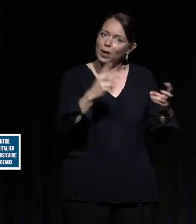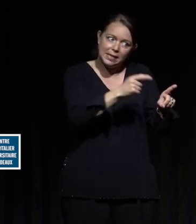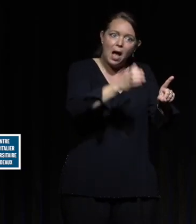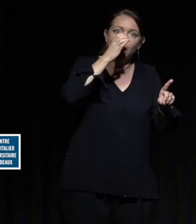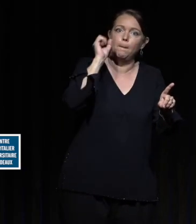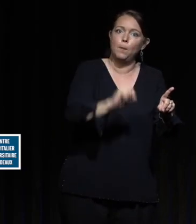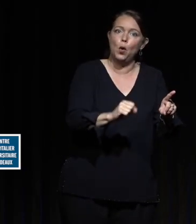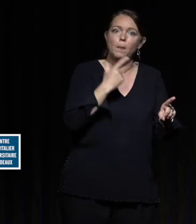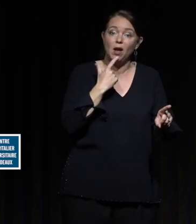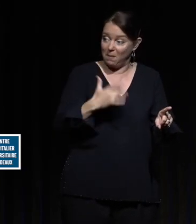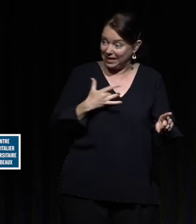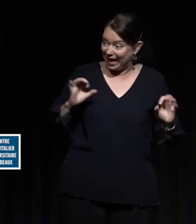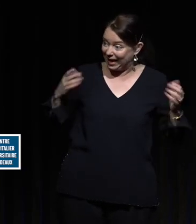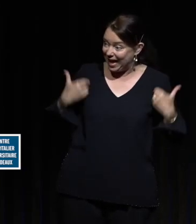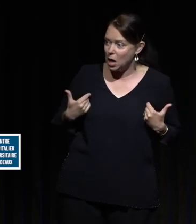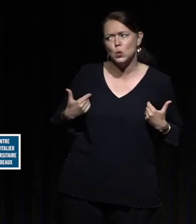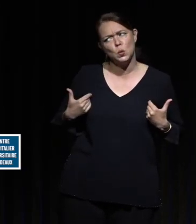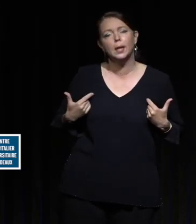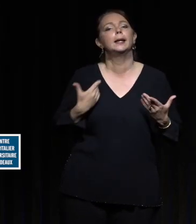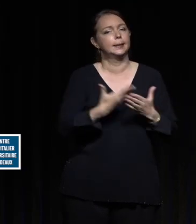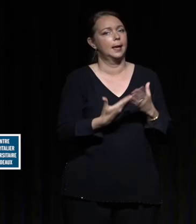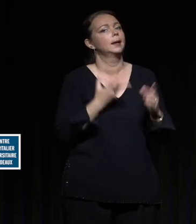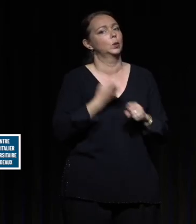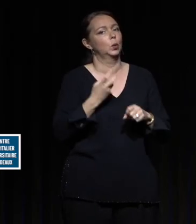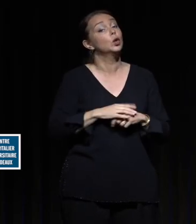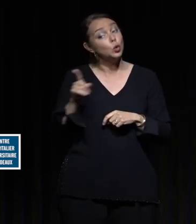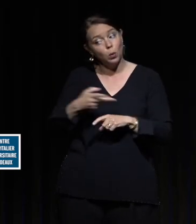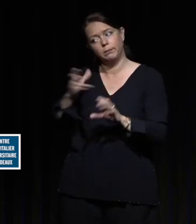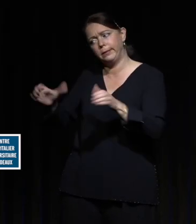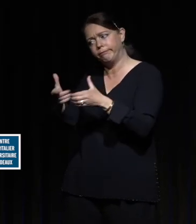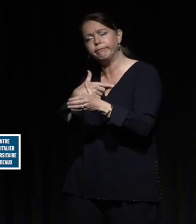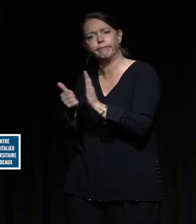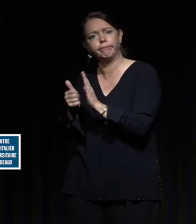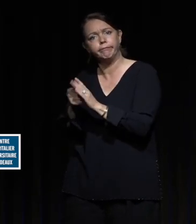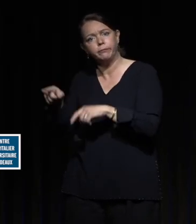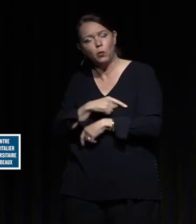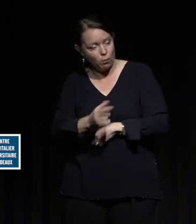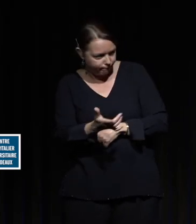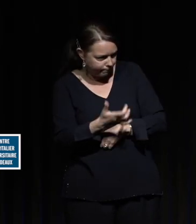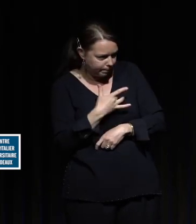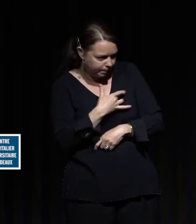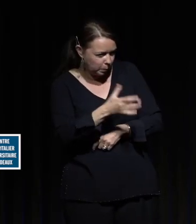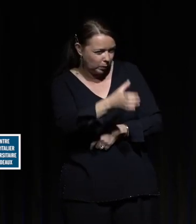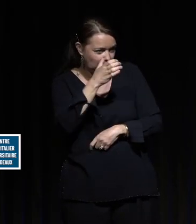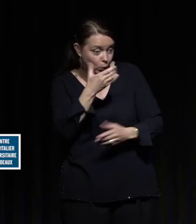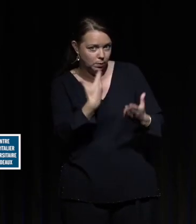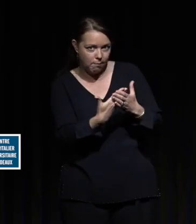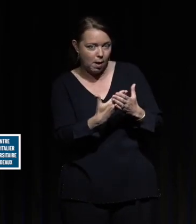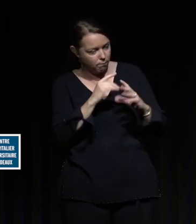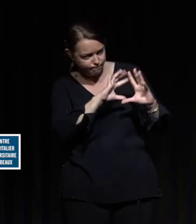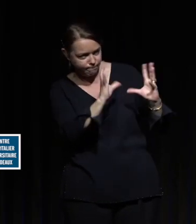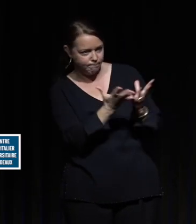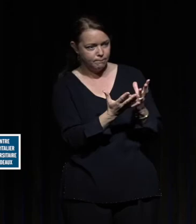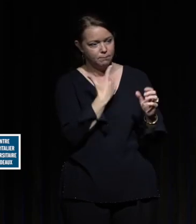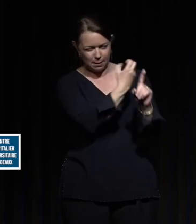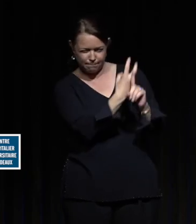a pas intéressés. Et donc, le rôle et le devoir des médecins, c'est de s'intéresser aux symptômes de toutes ces jeunes